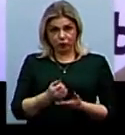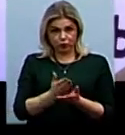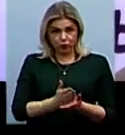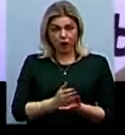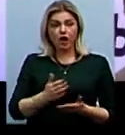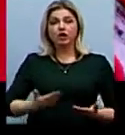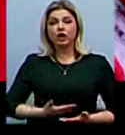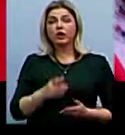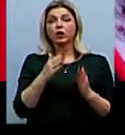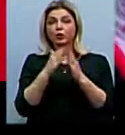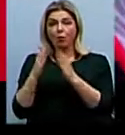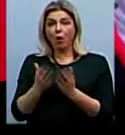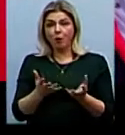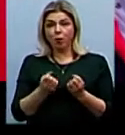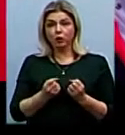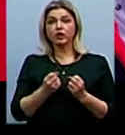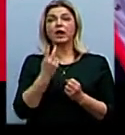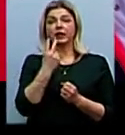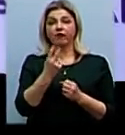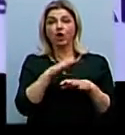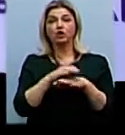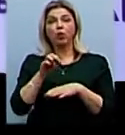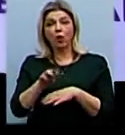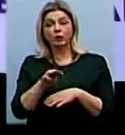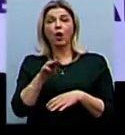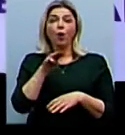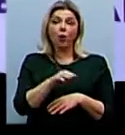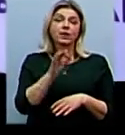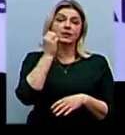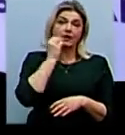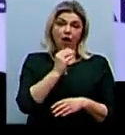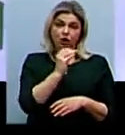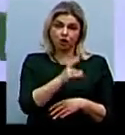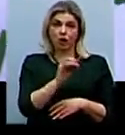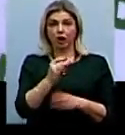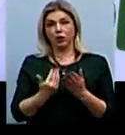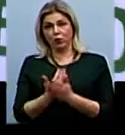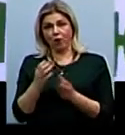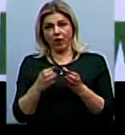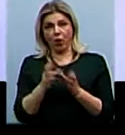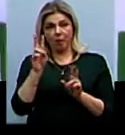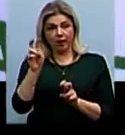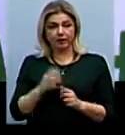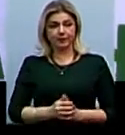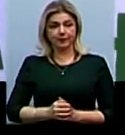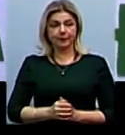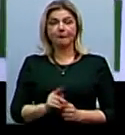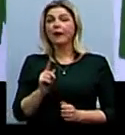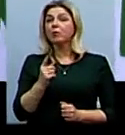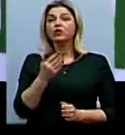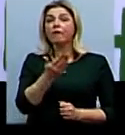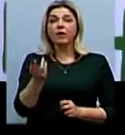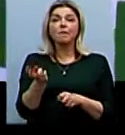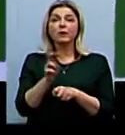Мешканці будинків отримали два рахунки – від старих ЖЕКів і від нової компанії. Чому ви сюди прийшли, власне? Чому ви ще